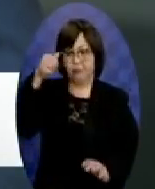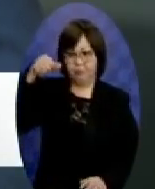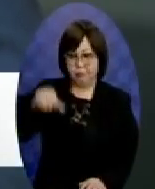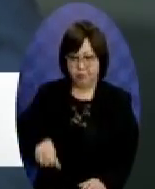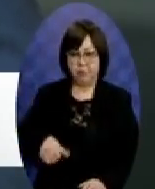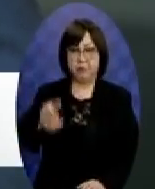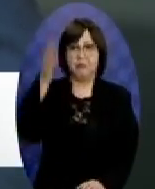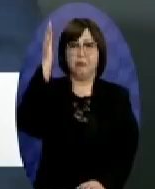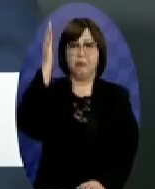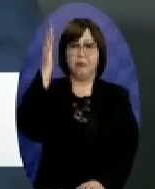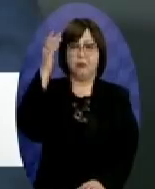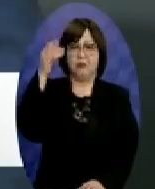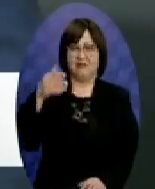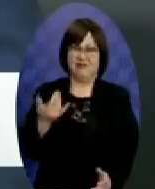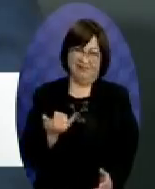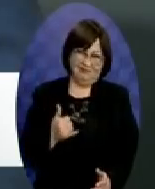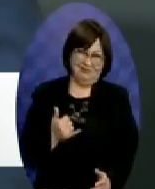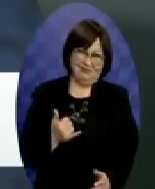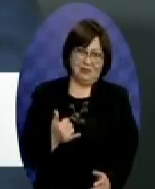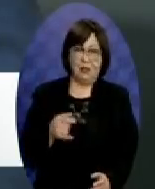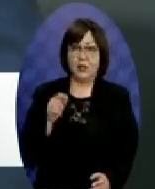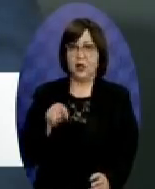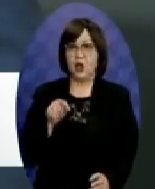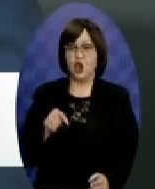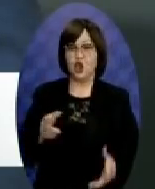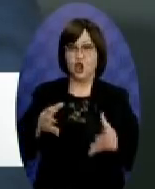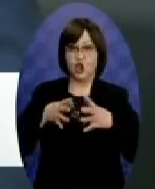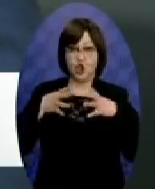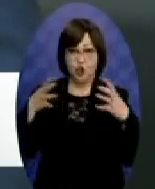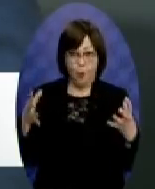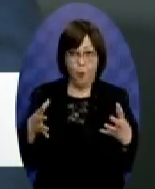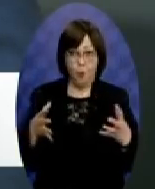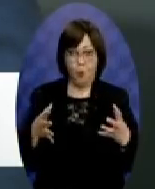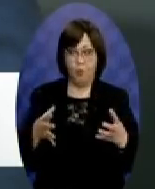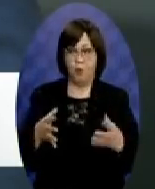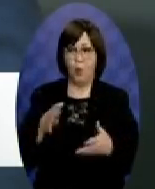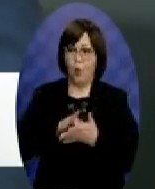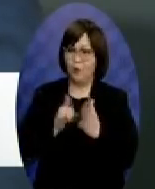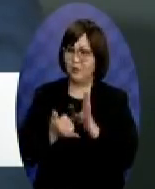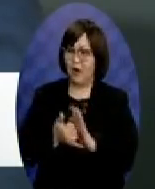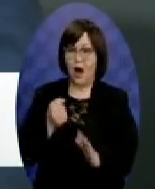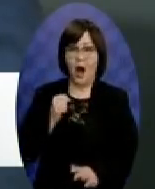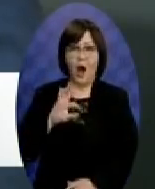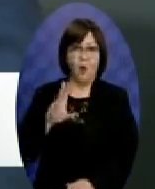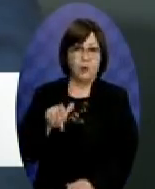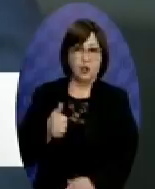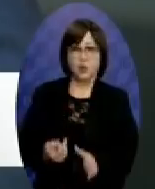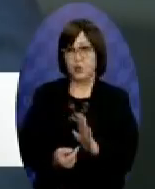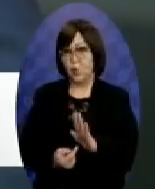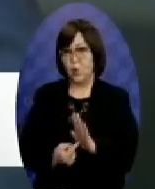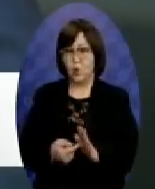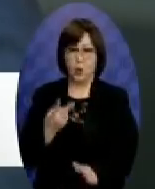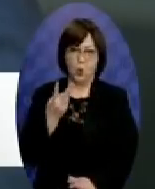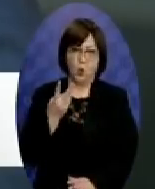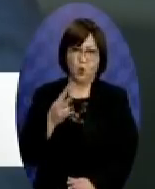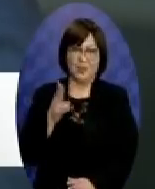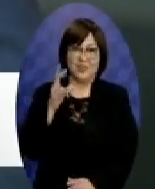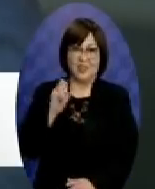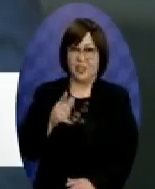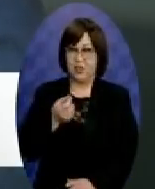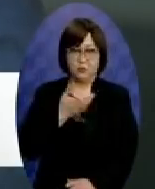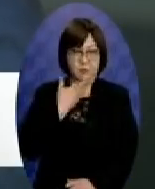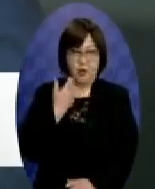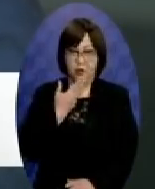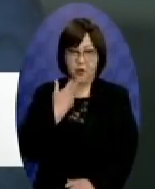шиг л байгаа юм л та. Тийм учраас бол нэг тэнд нэг тийм том агуулгын үндэслэл байхгүй. Тэгээд ер нь энэ их судлын